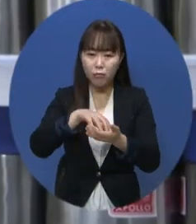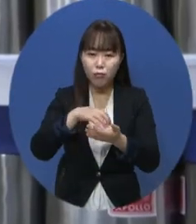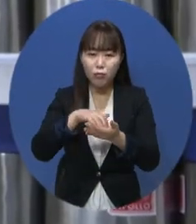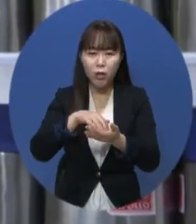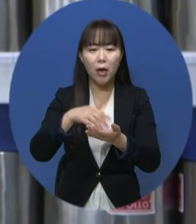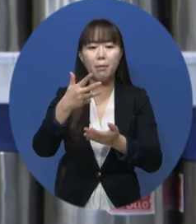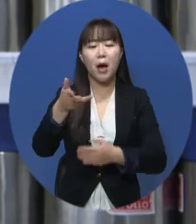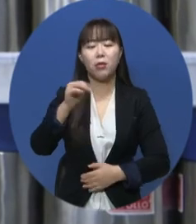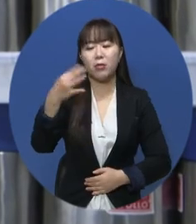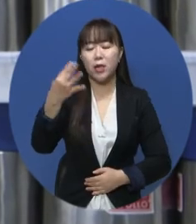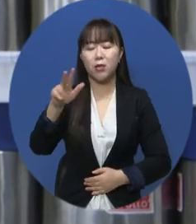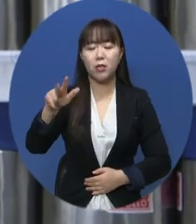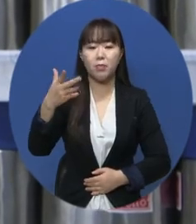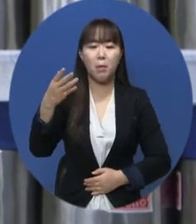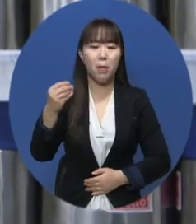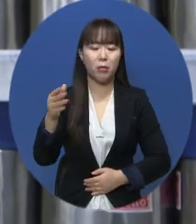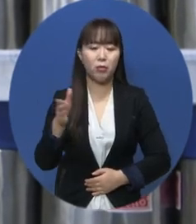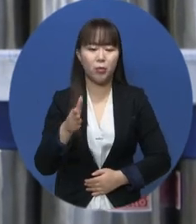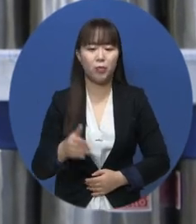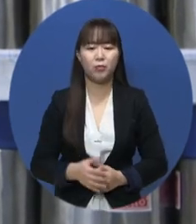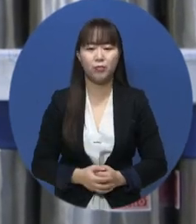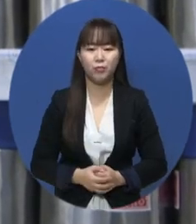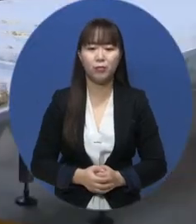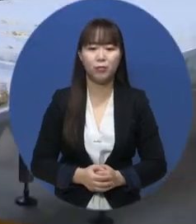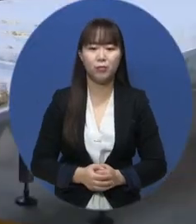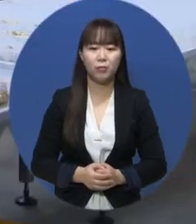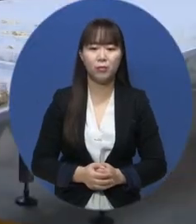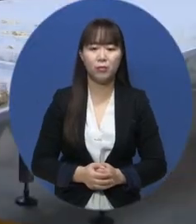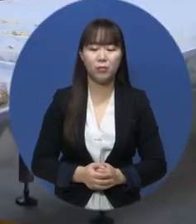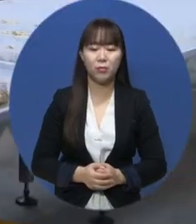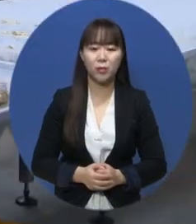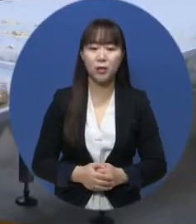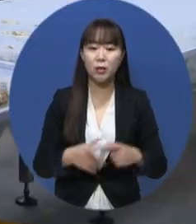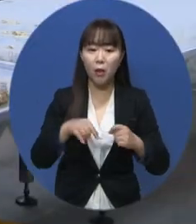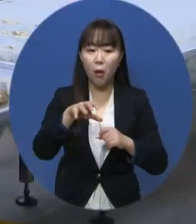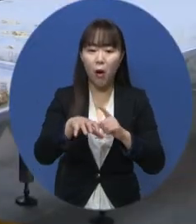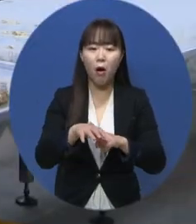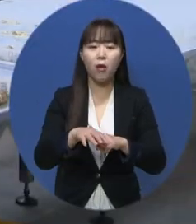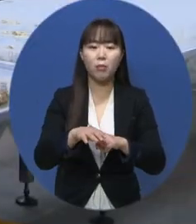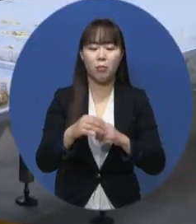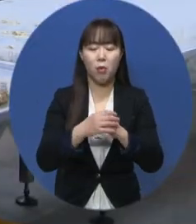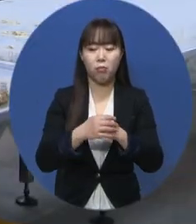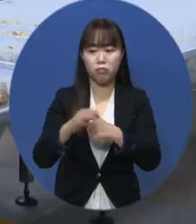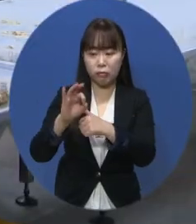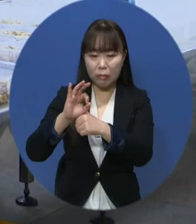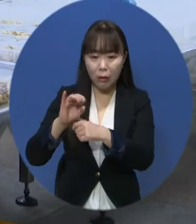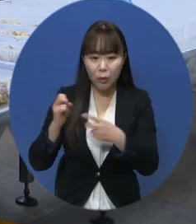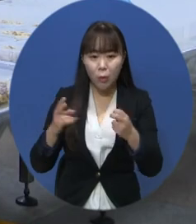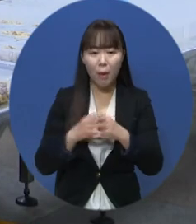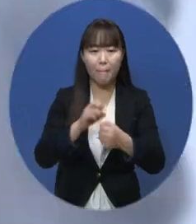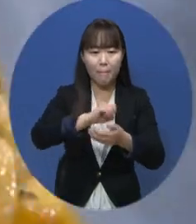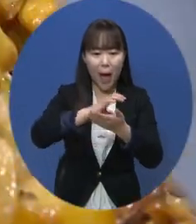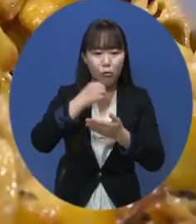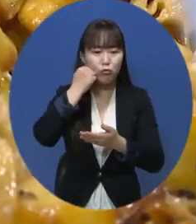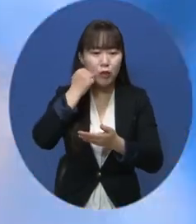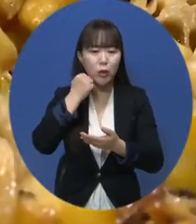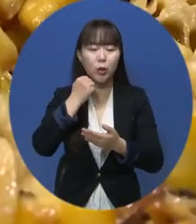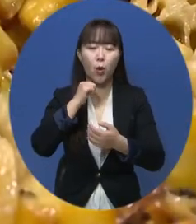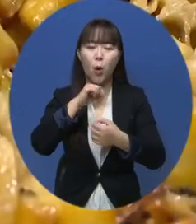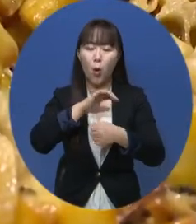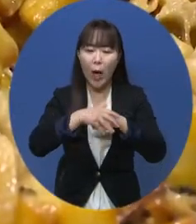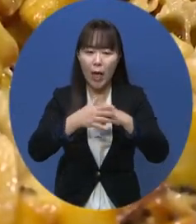8억 4,700만 원에 달하고 있습니다. 엄마의 밥상은 성금뿐만 아니라 빵, 쿠키, 과일